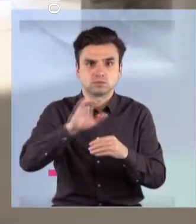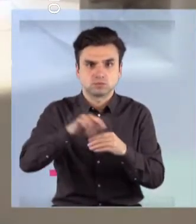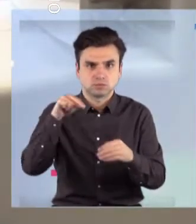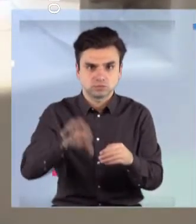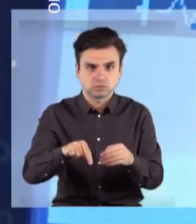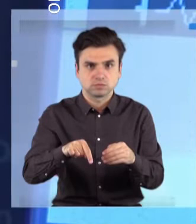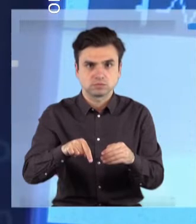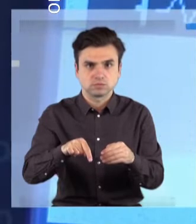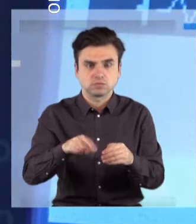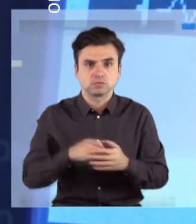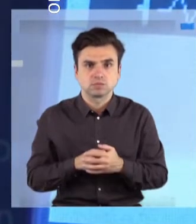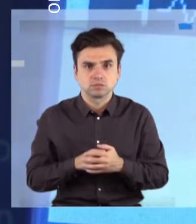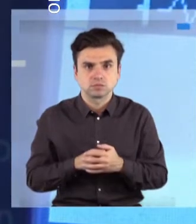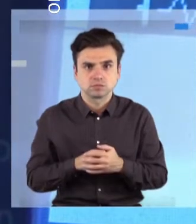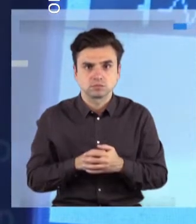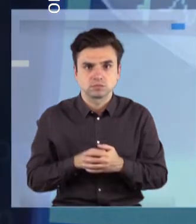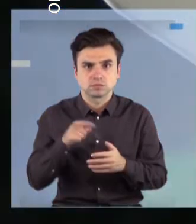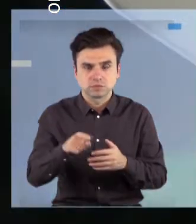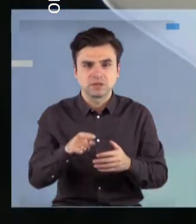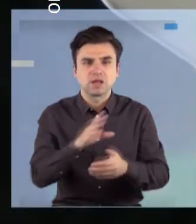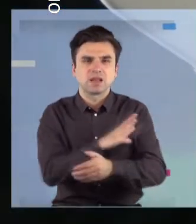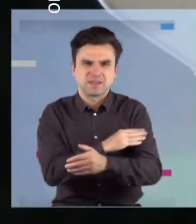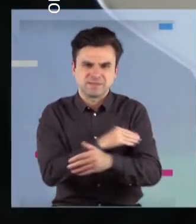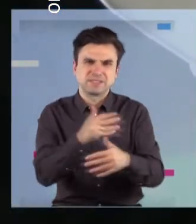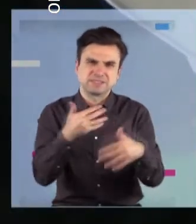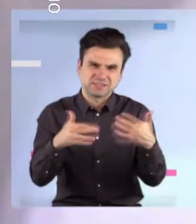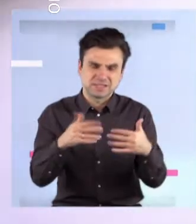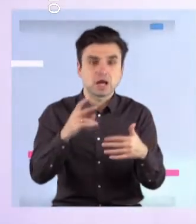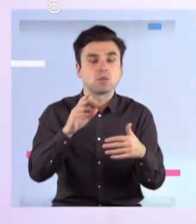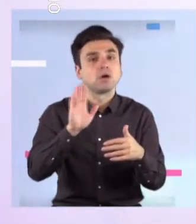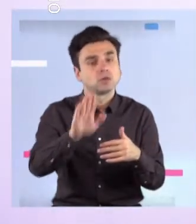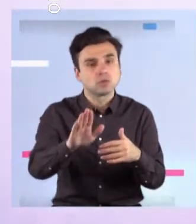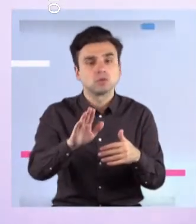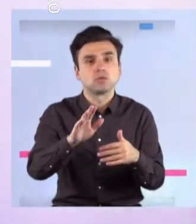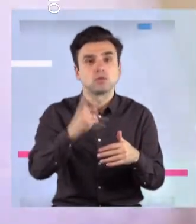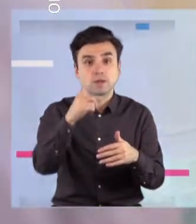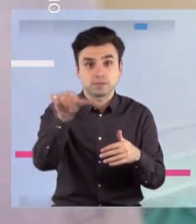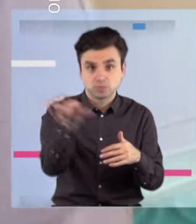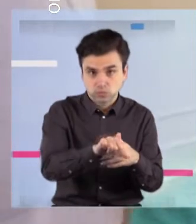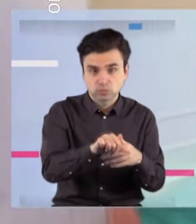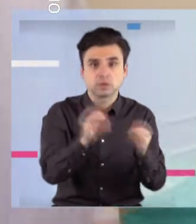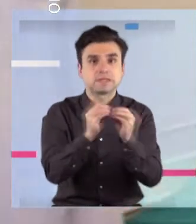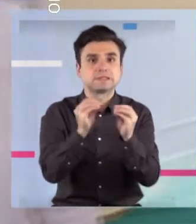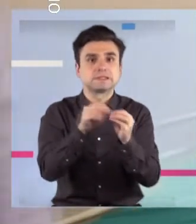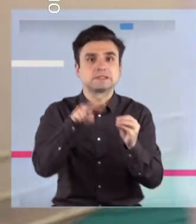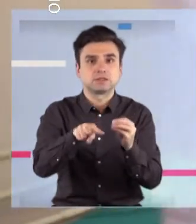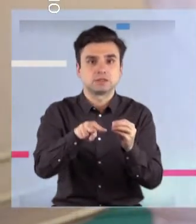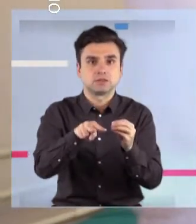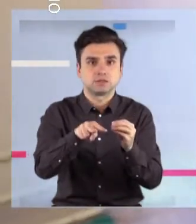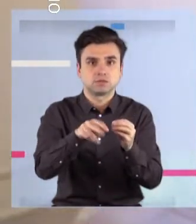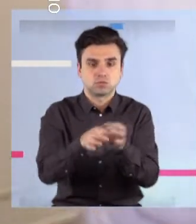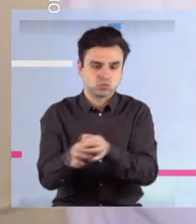Тобто фактично без такого дефібрилятора лікарня могла би взагалі зупинити свою роботу. Це чергова наша